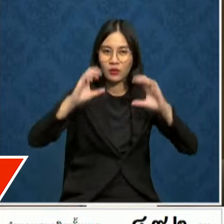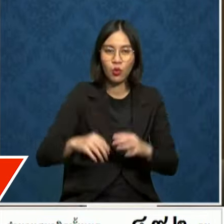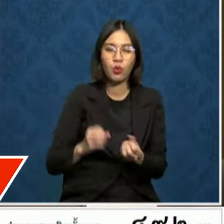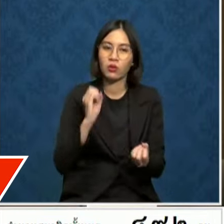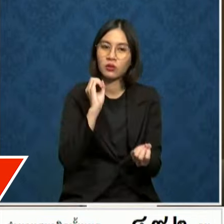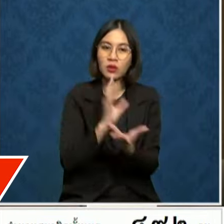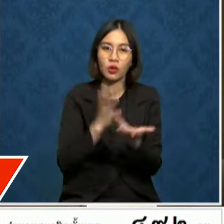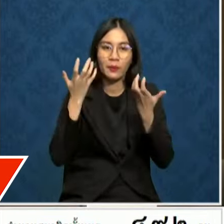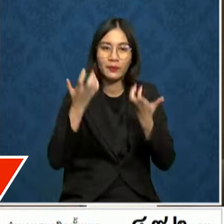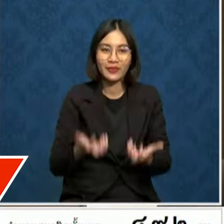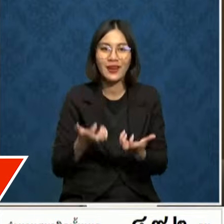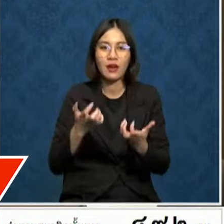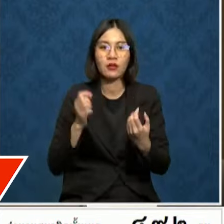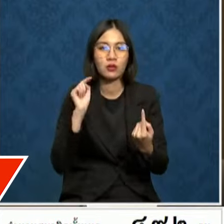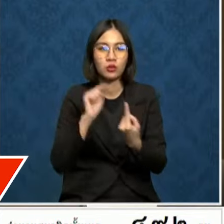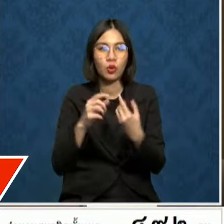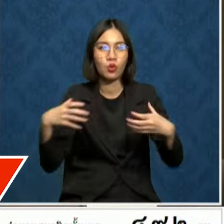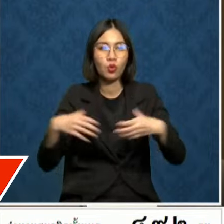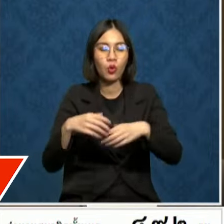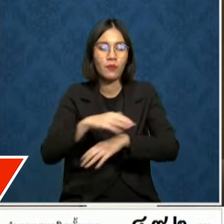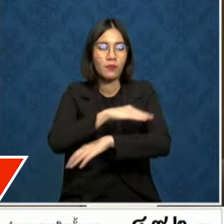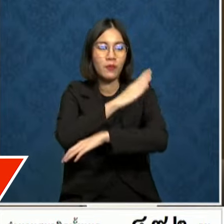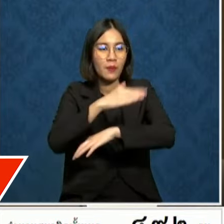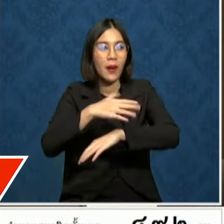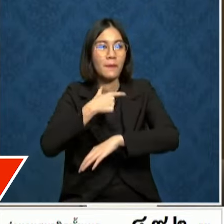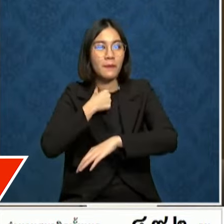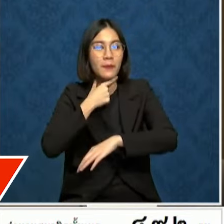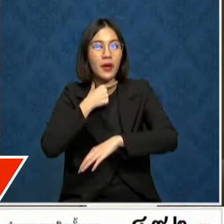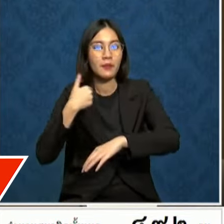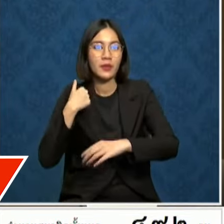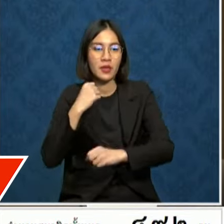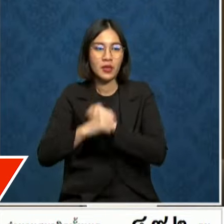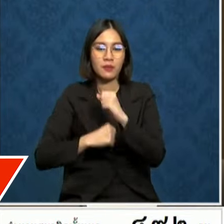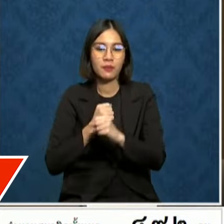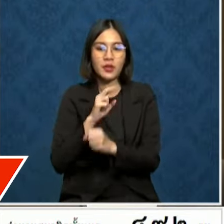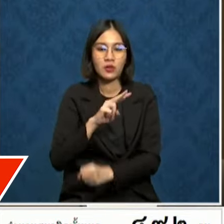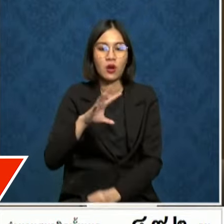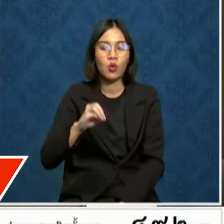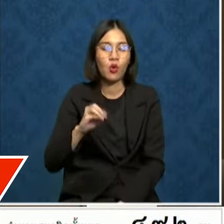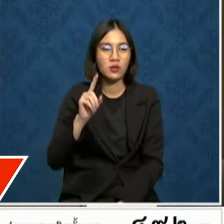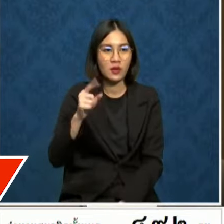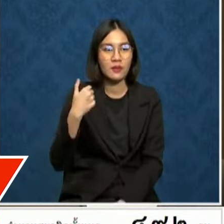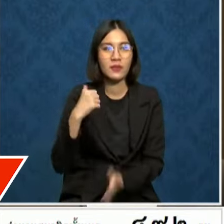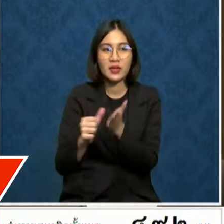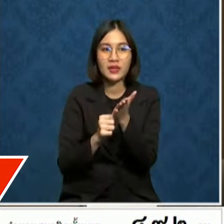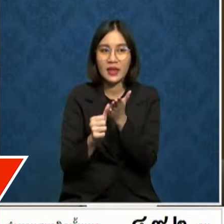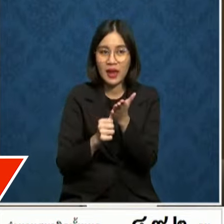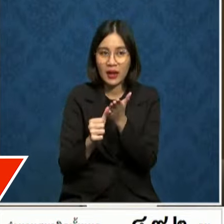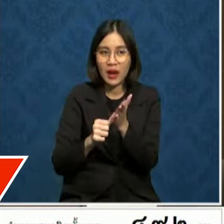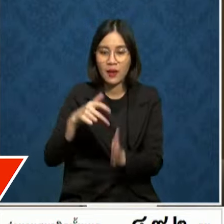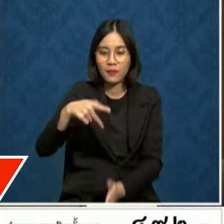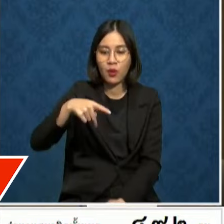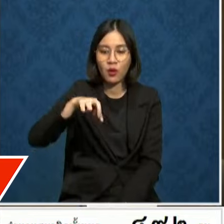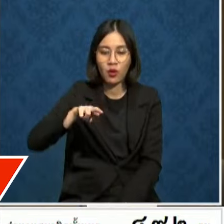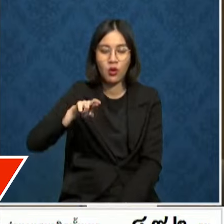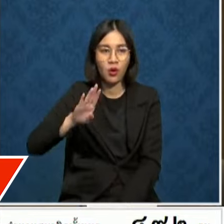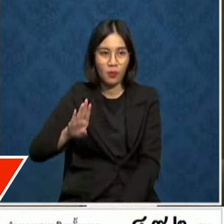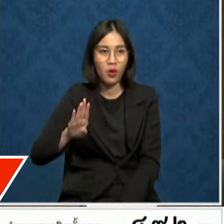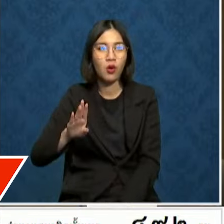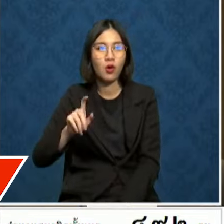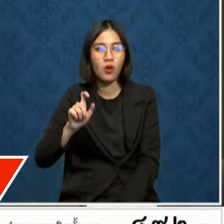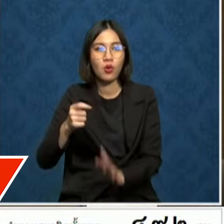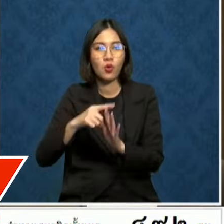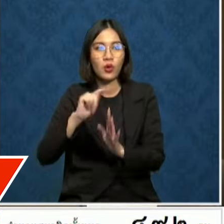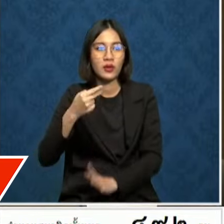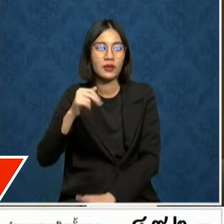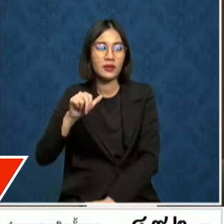รุนแรงกับกลุ่มชาติพันธุ์โดยมีการในปี2561นะคะก็มีการแก้ไขพระพระราชบัญญัติอุทยานแห่งชาติ